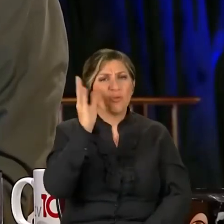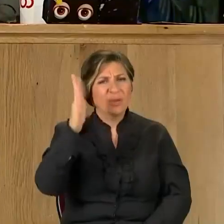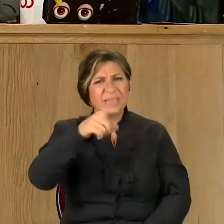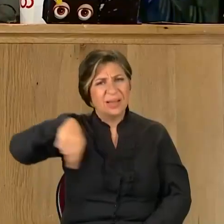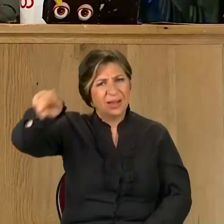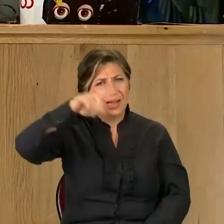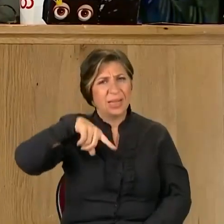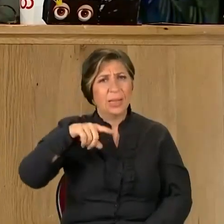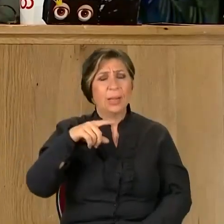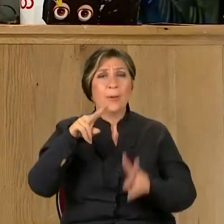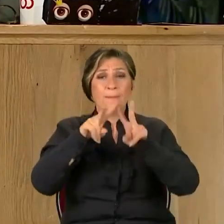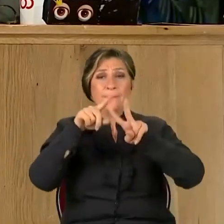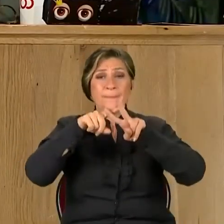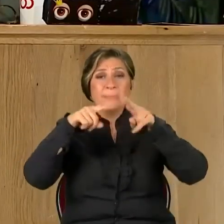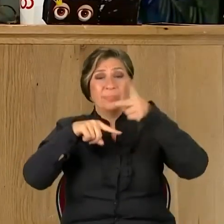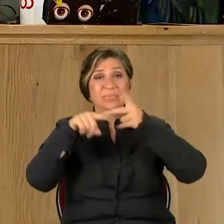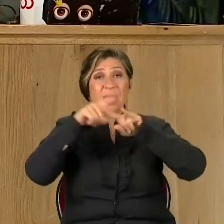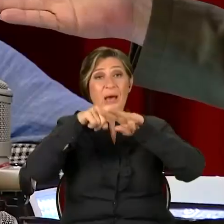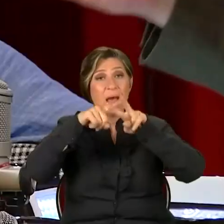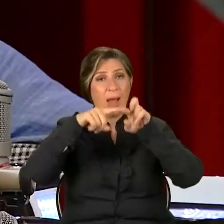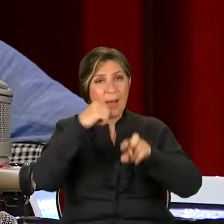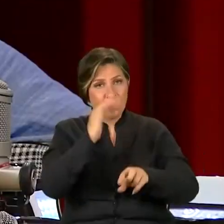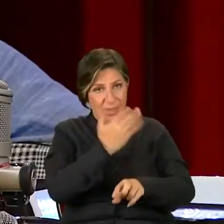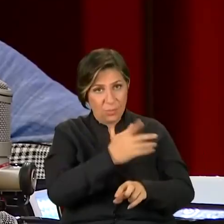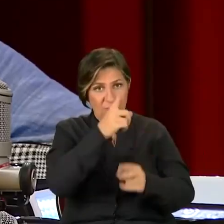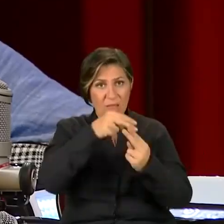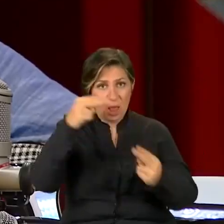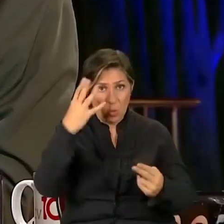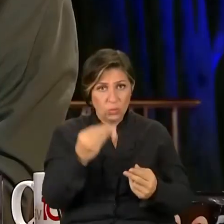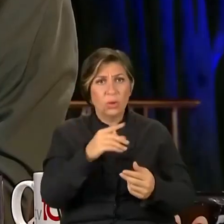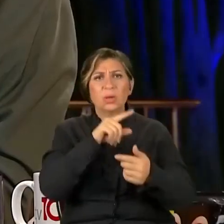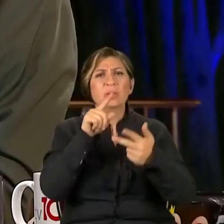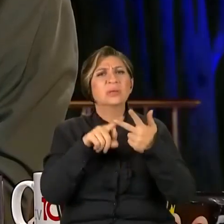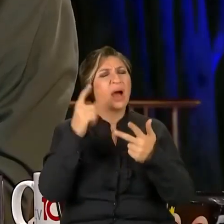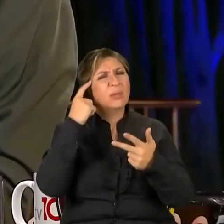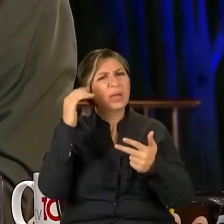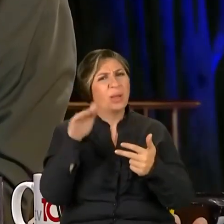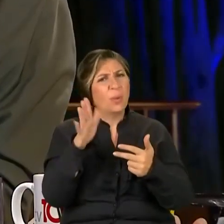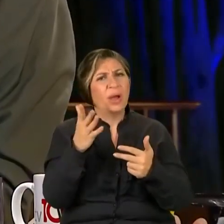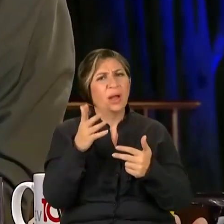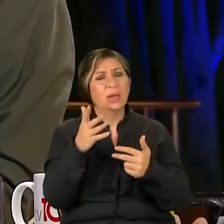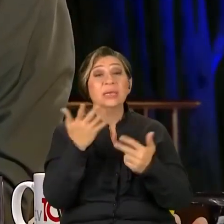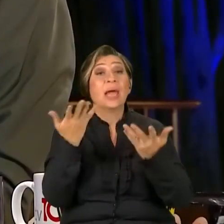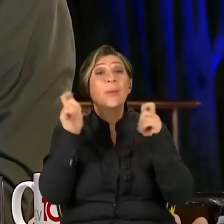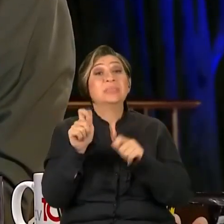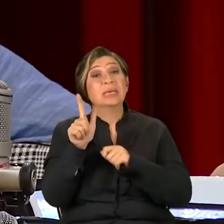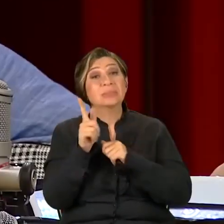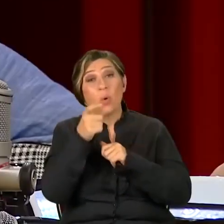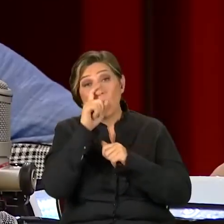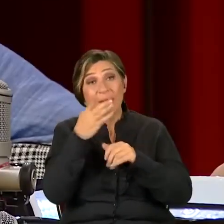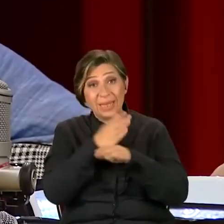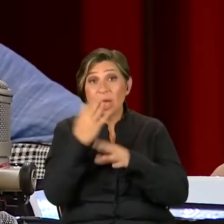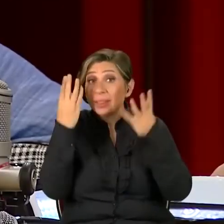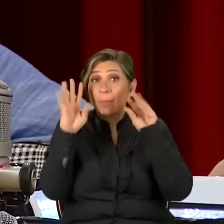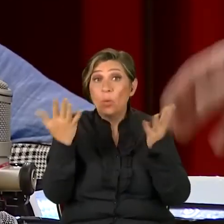birçok insan yani Mazhar abi masal alansonun böyle bir hikayesi oldu Başka kimin oldu şimdi hemen şey yapamıyorum ne yapmamız gerekiyor